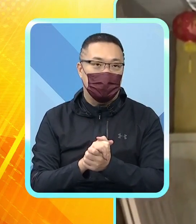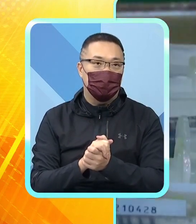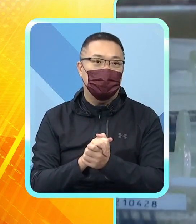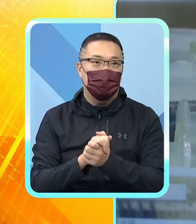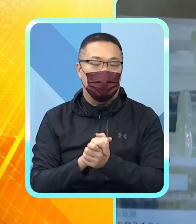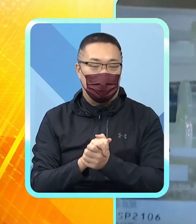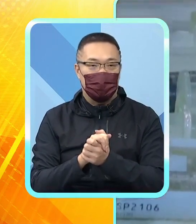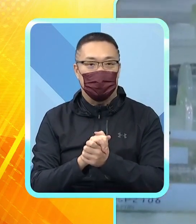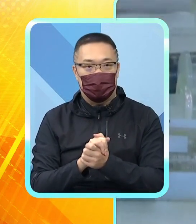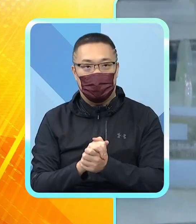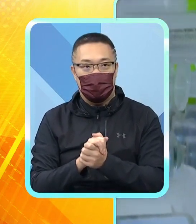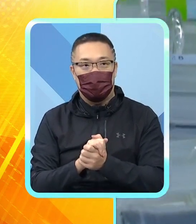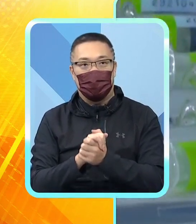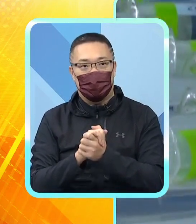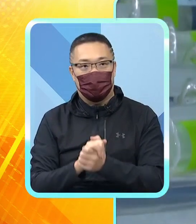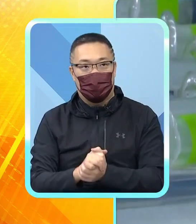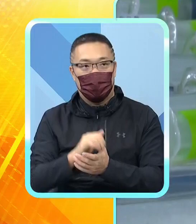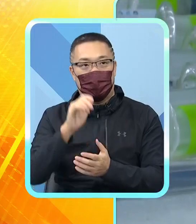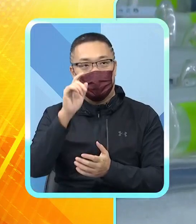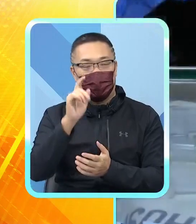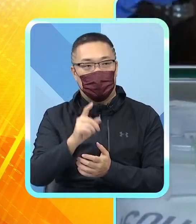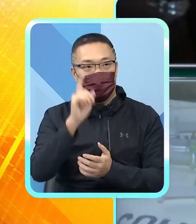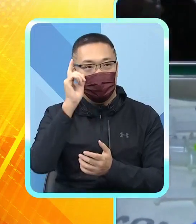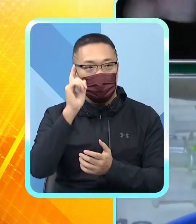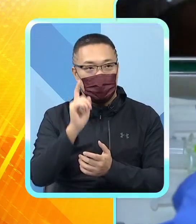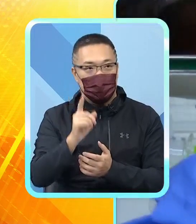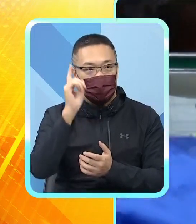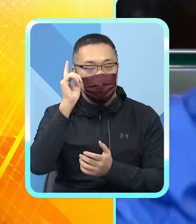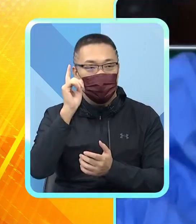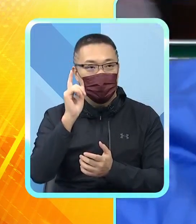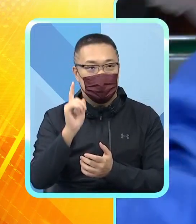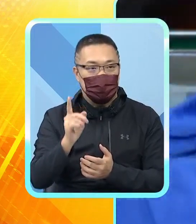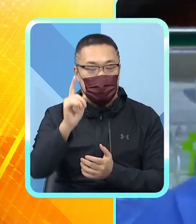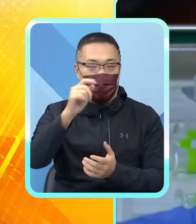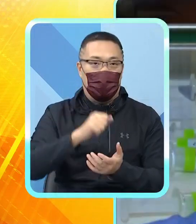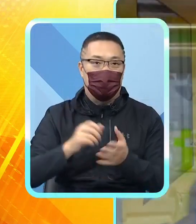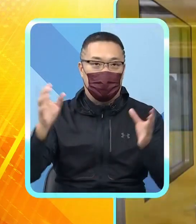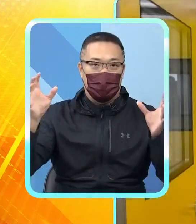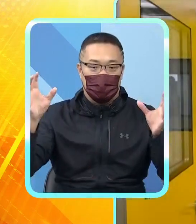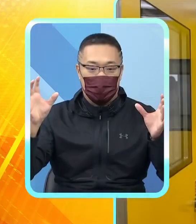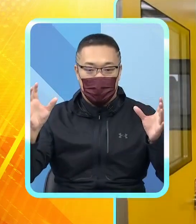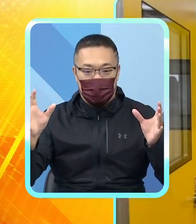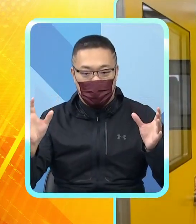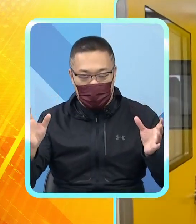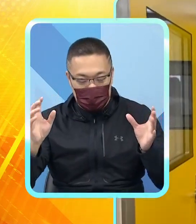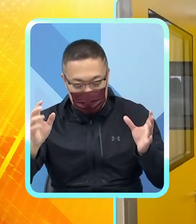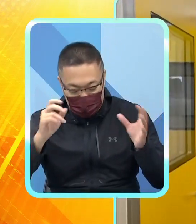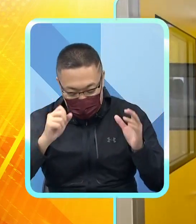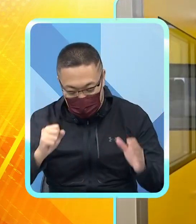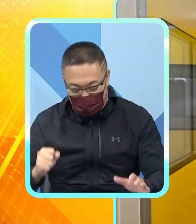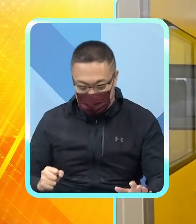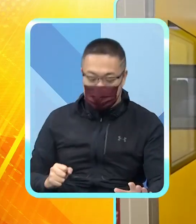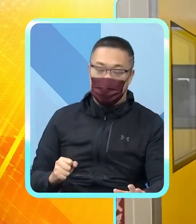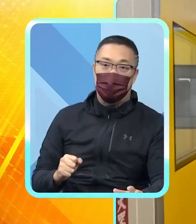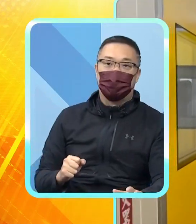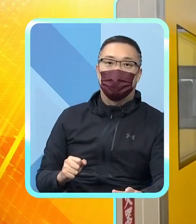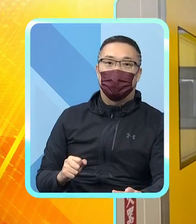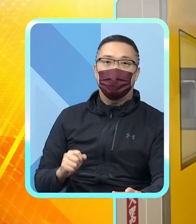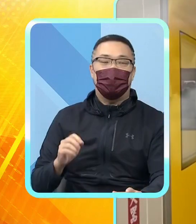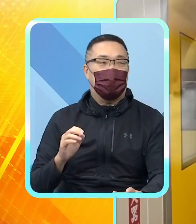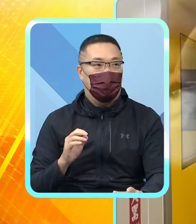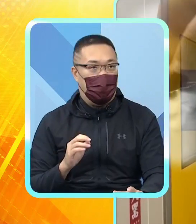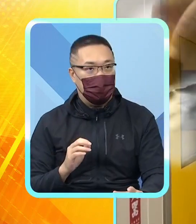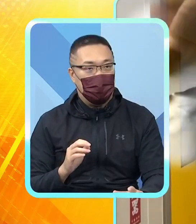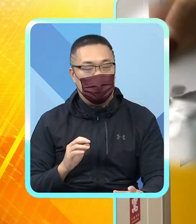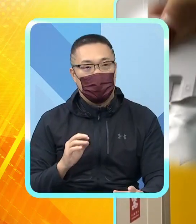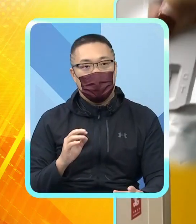司高登环球生意呢，就说我出1700万，我要卖1700万剂给你。而